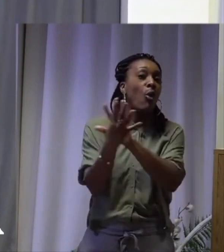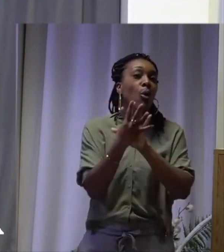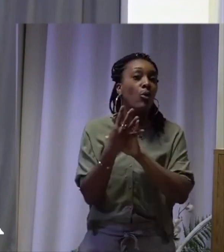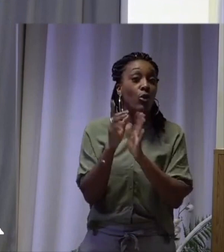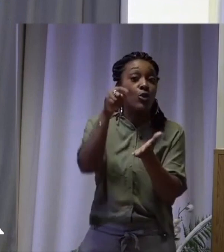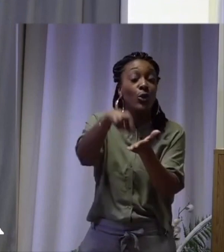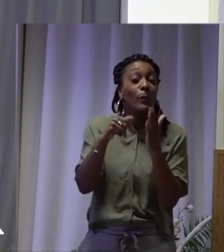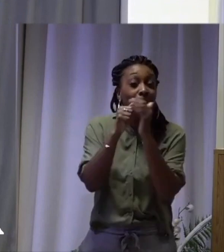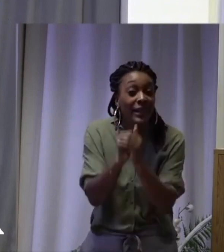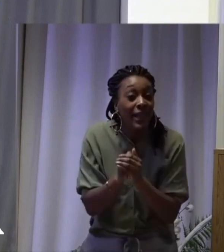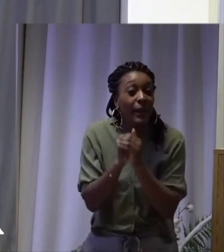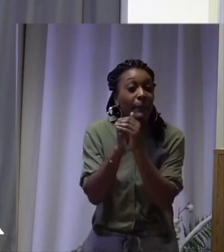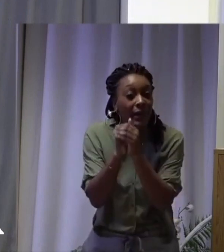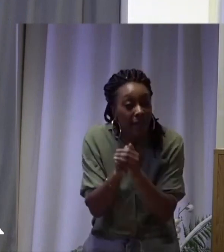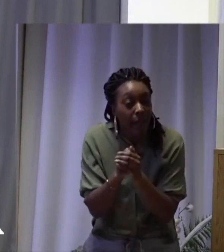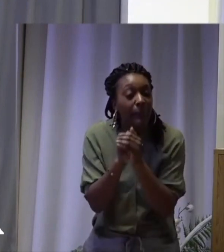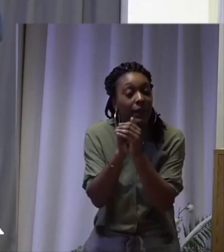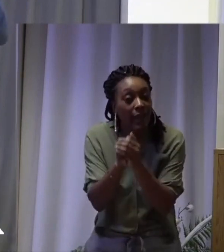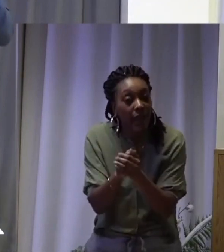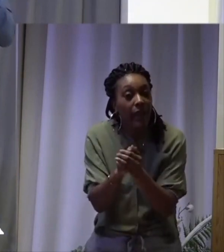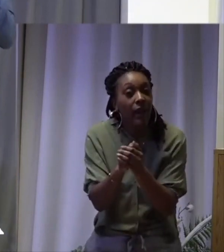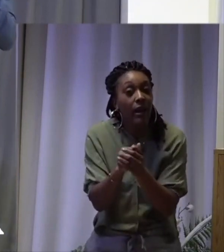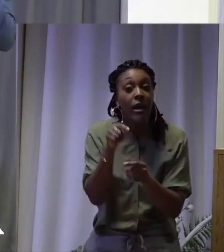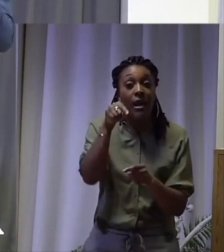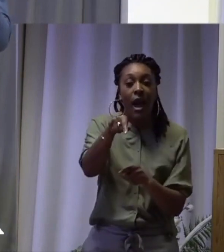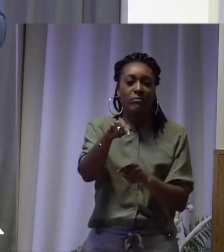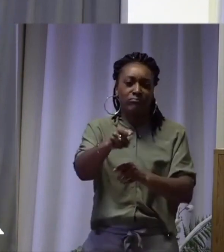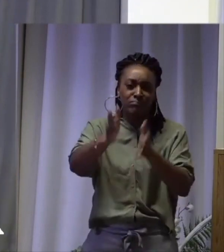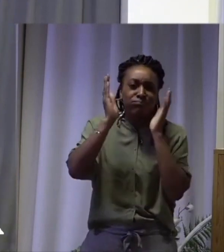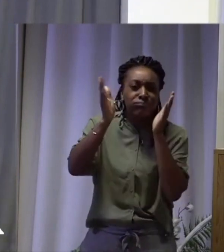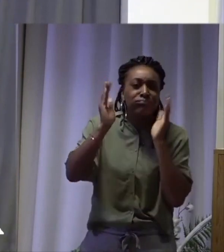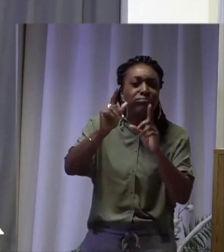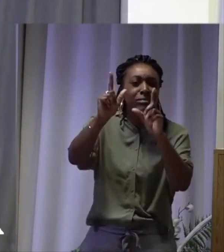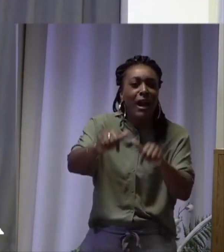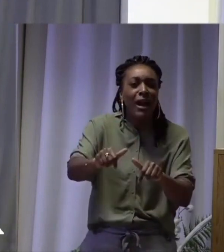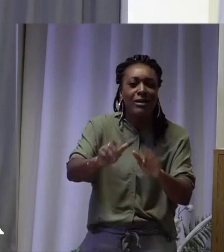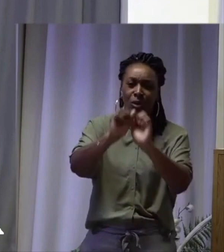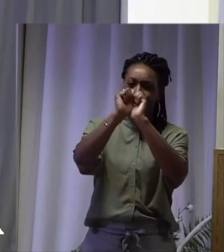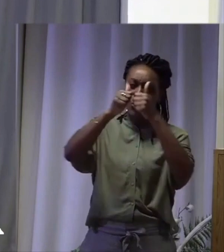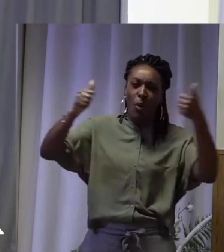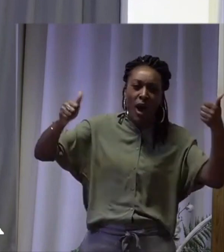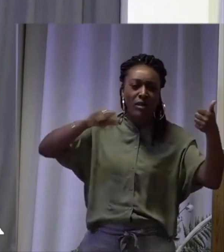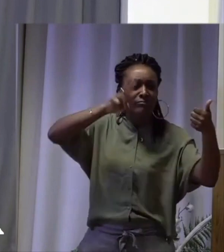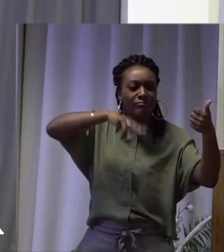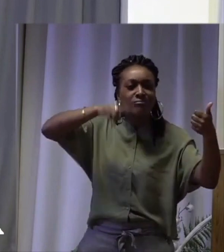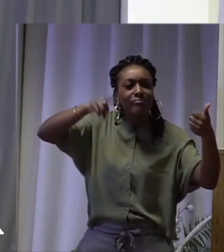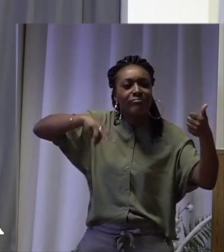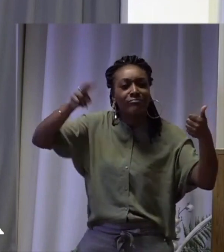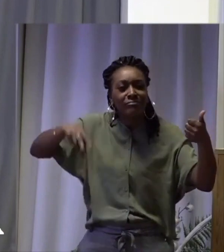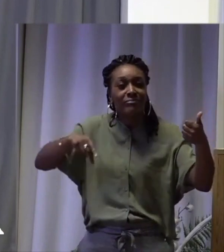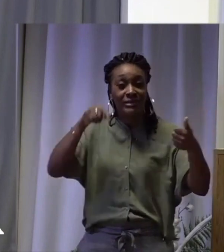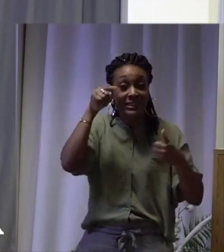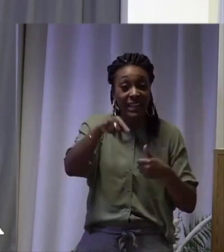lieu de prière, un lieu où on apportait la parole, où on lisait l'écriture de l'Ancien Testament. Et